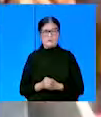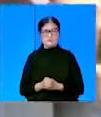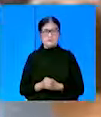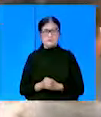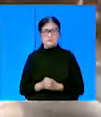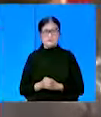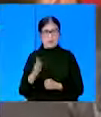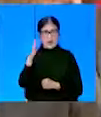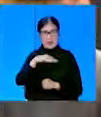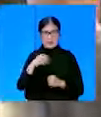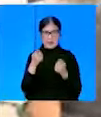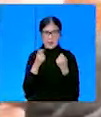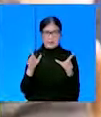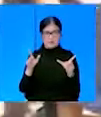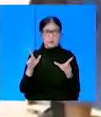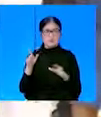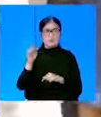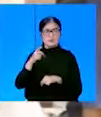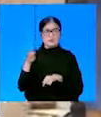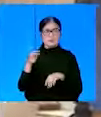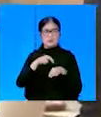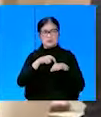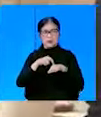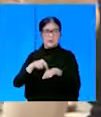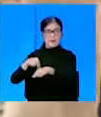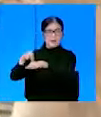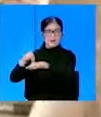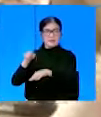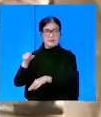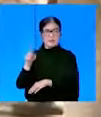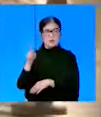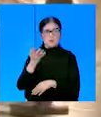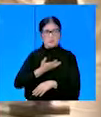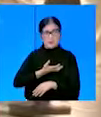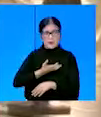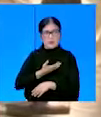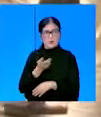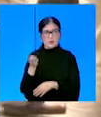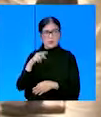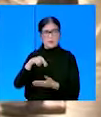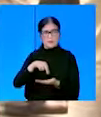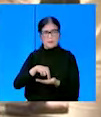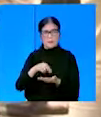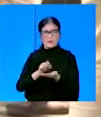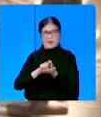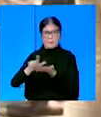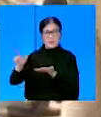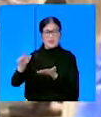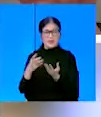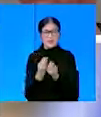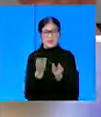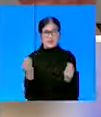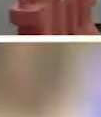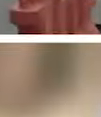Pemirsa, hari libur kenaikan Isa Al-Masih banyak dimanfaatkan masyarakat untuk pergi berlibur. Salah satunya di tempat saya melaporkan yakni di Taman Marga Satwa